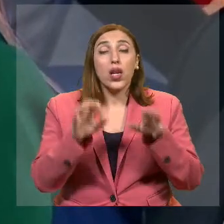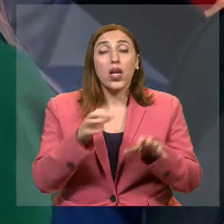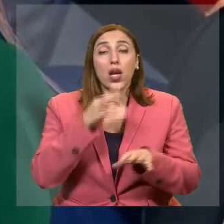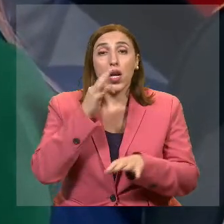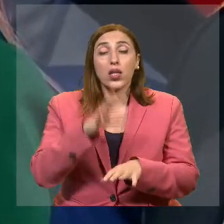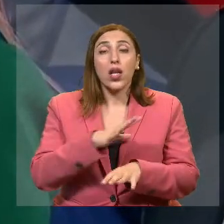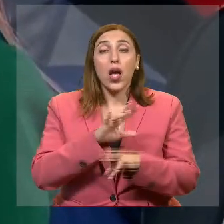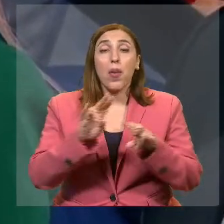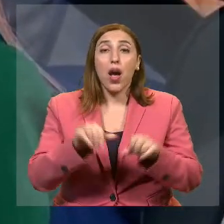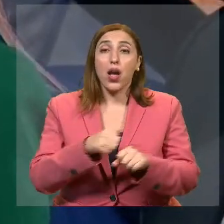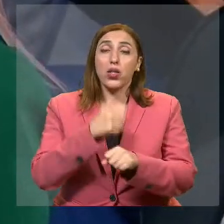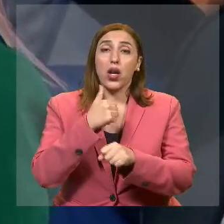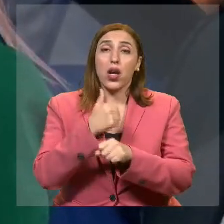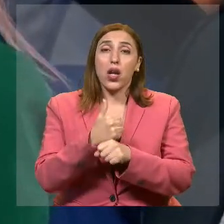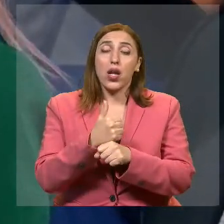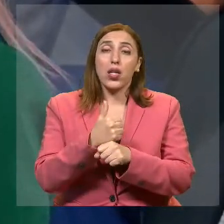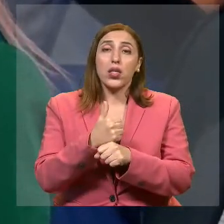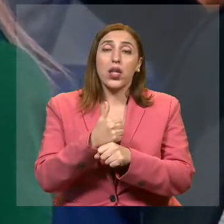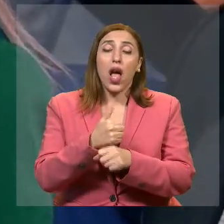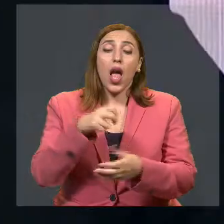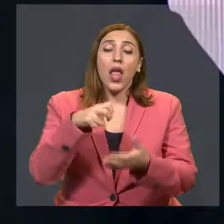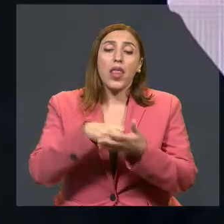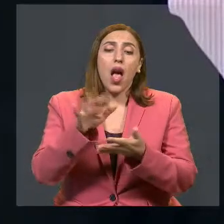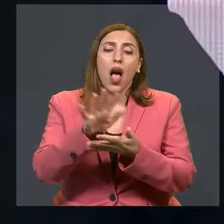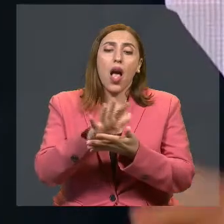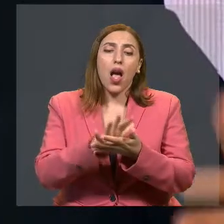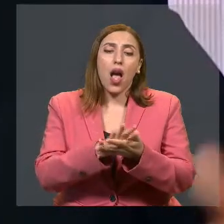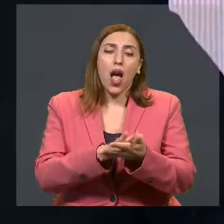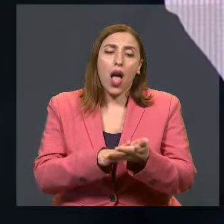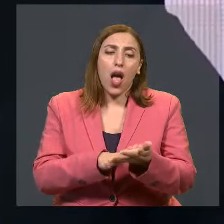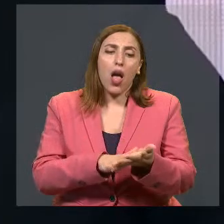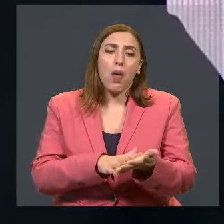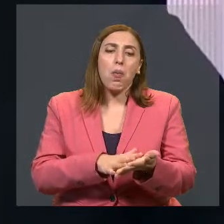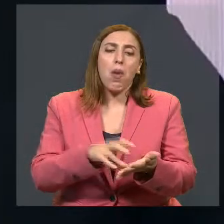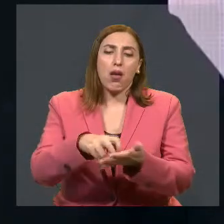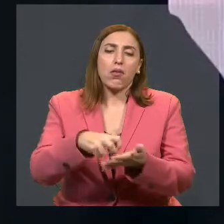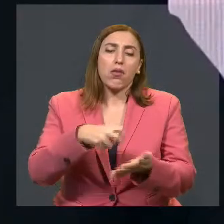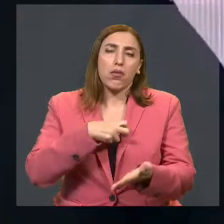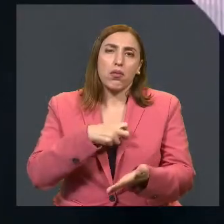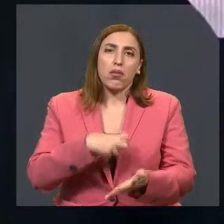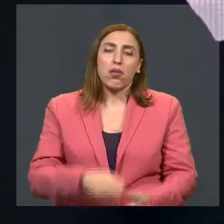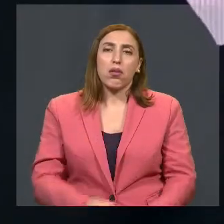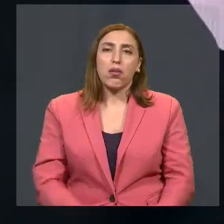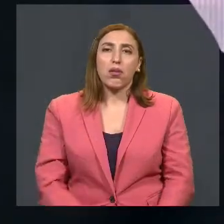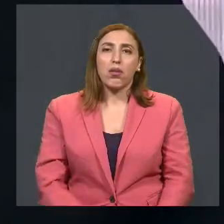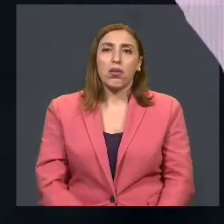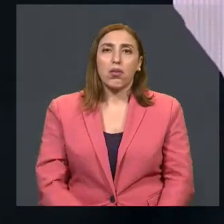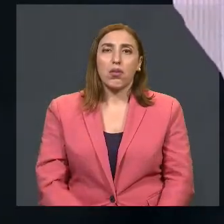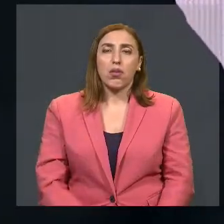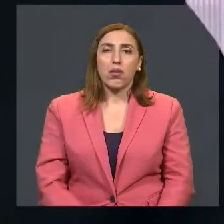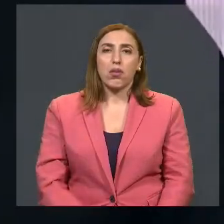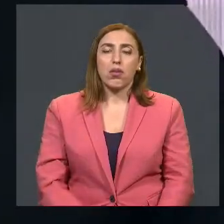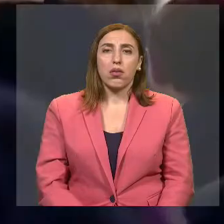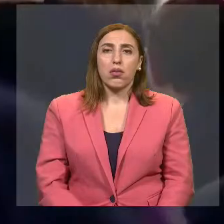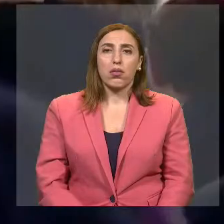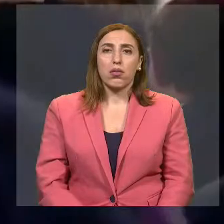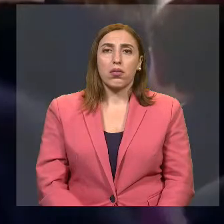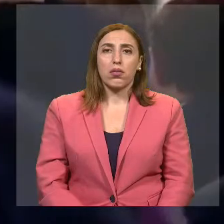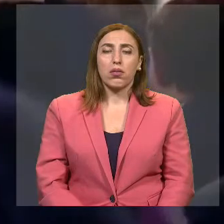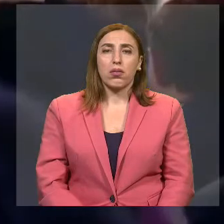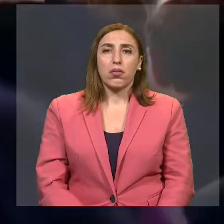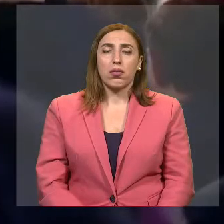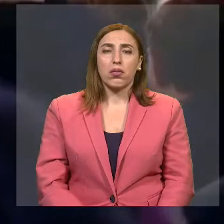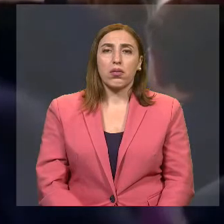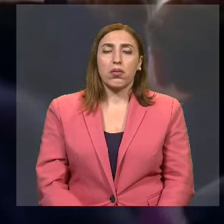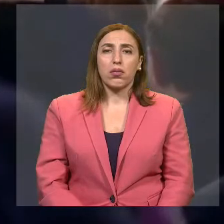Те Пашинян Мирен Антарцак Намаке Уаркель. Он прислал мне письмо развернутое. Мы с ним в контакте. Здесь никаких проблем у